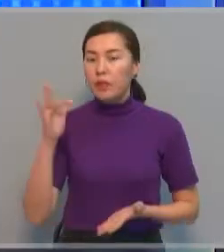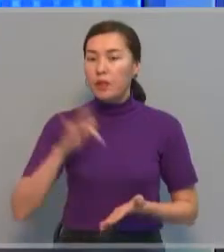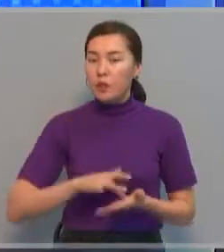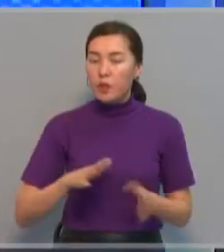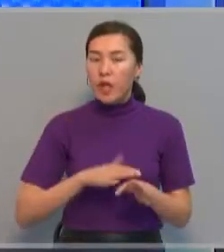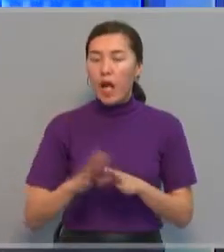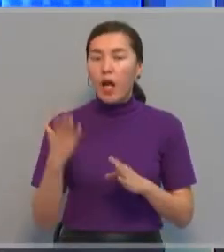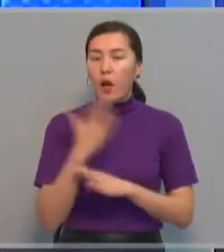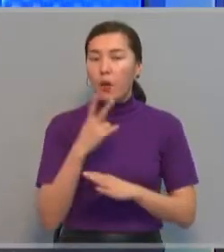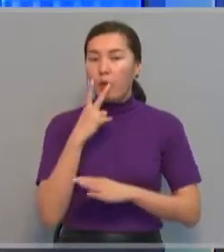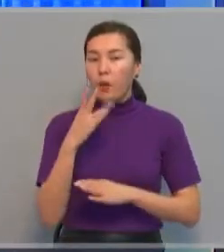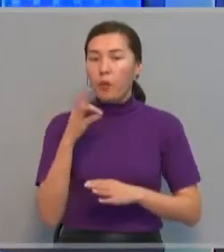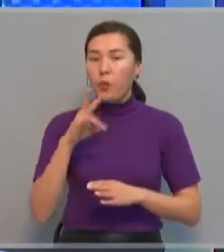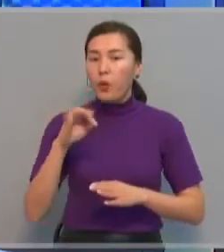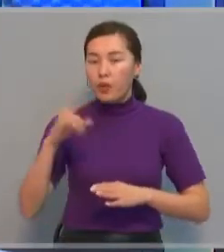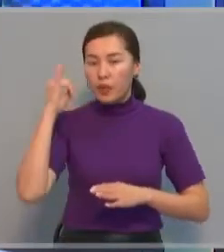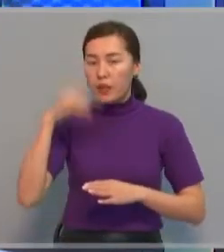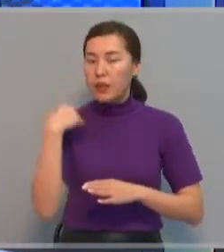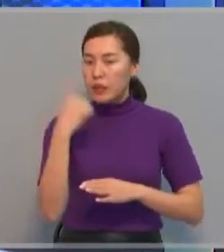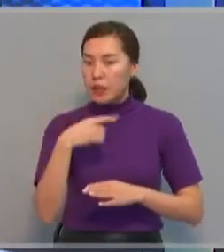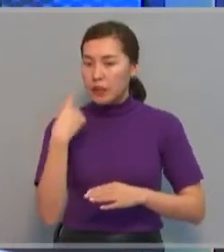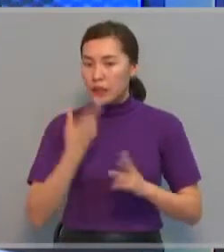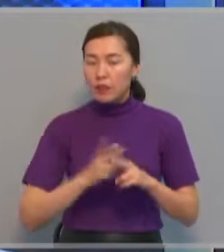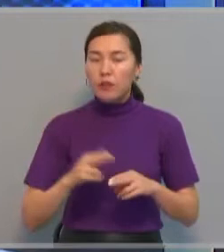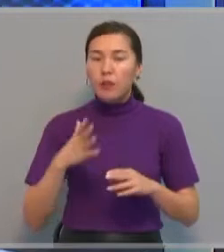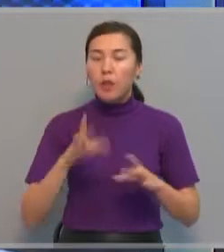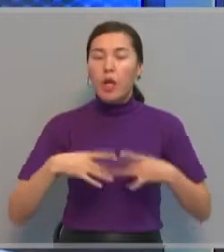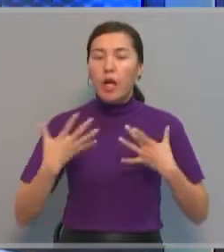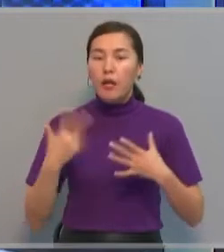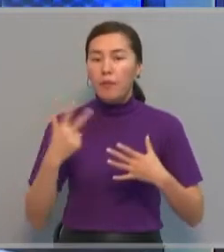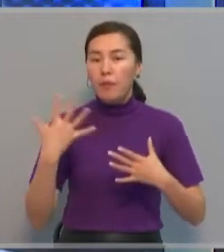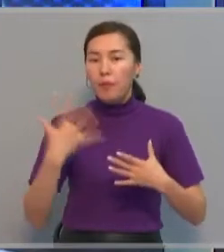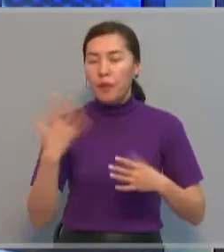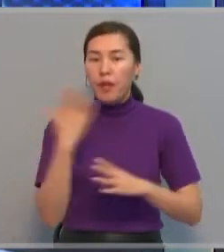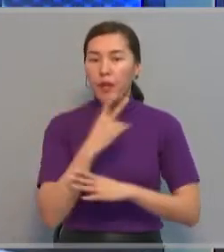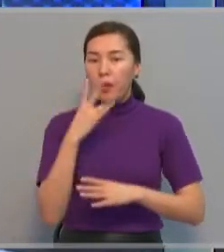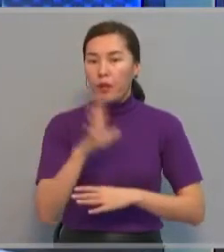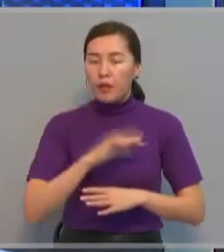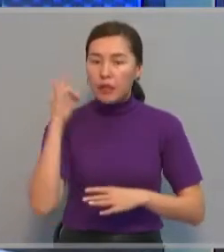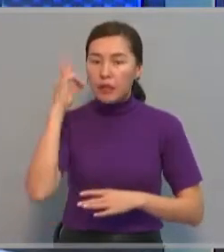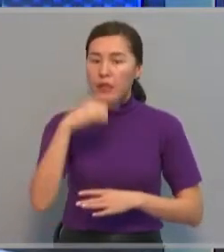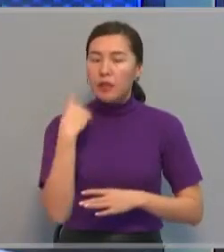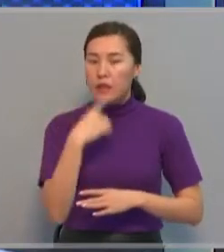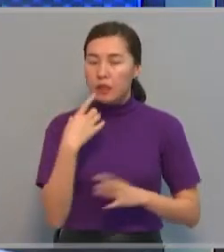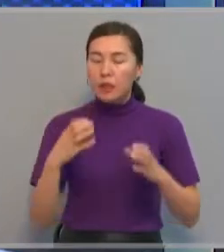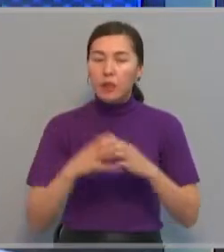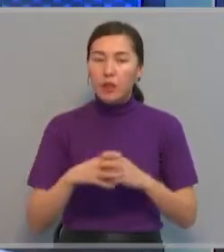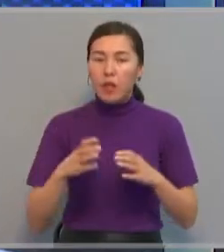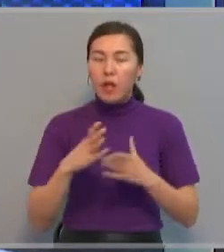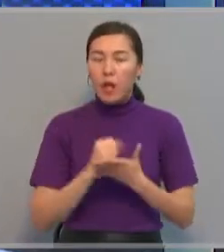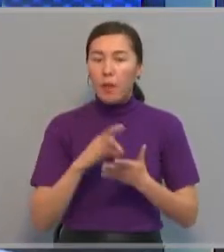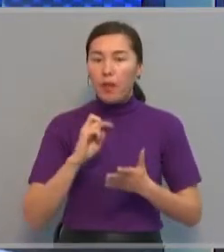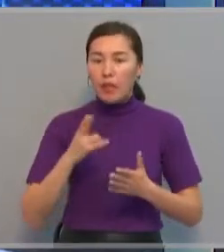В Шымкенте прошла премьера фильма «Мулан» на казахском языке. Это юбилейный 35-й фильм, озвученный на казахский язык корпоративным